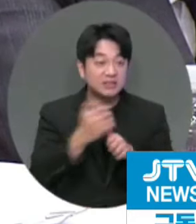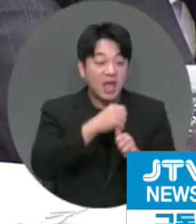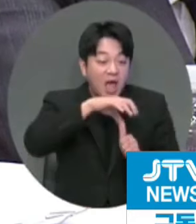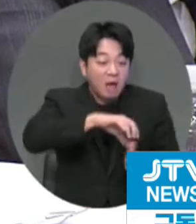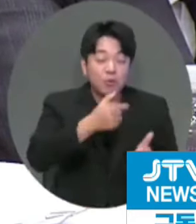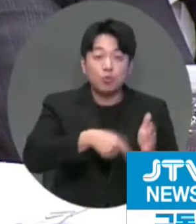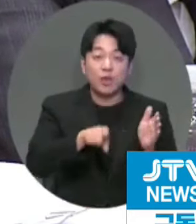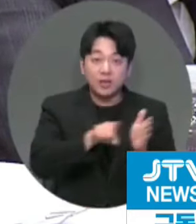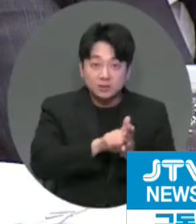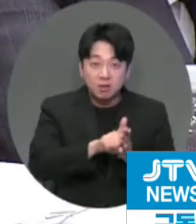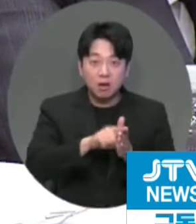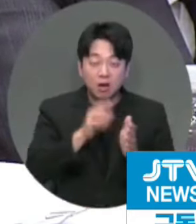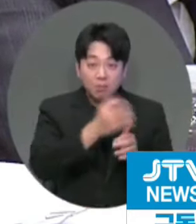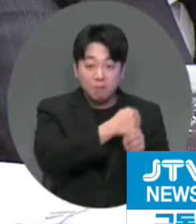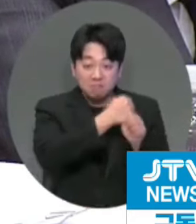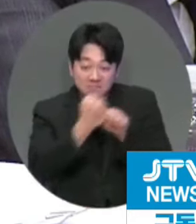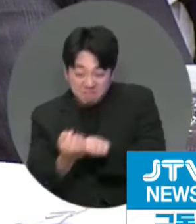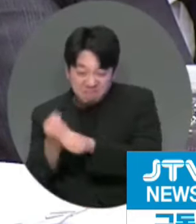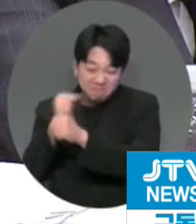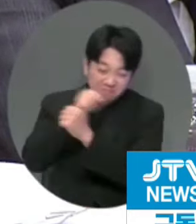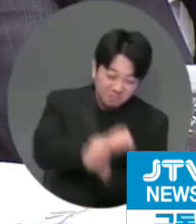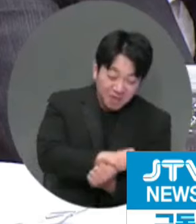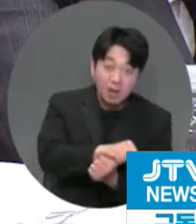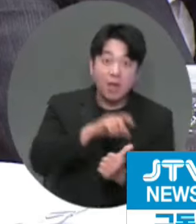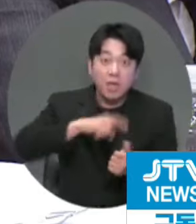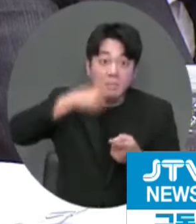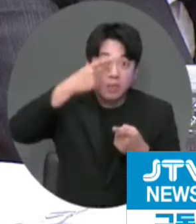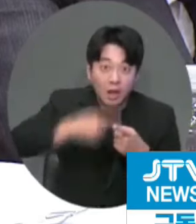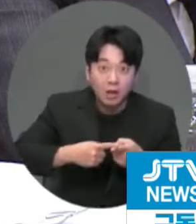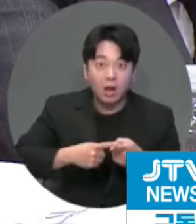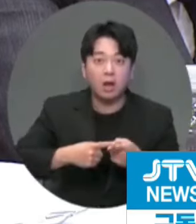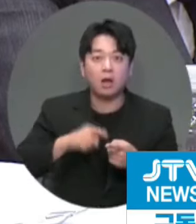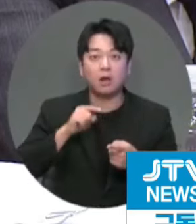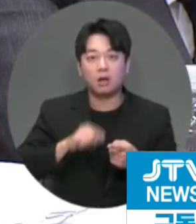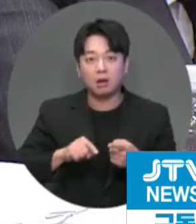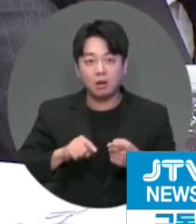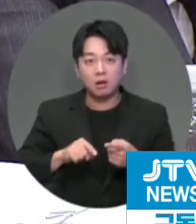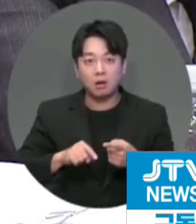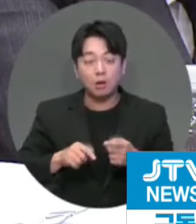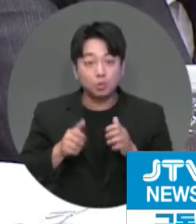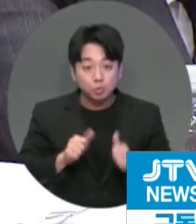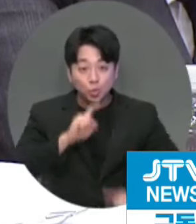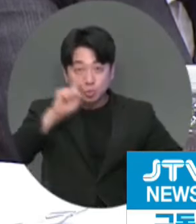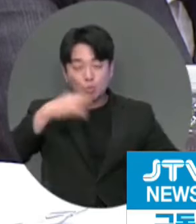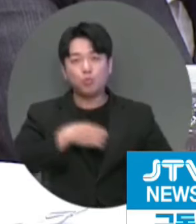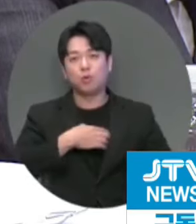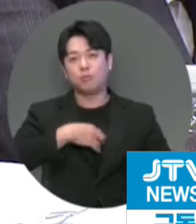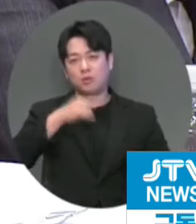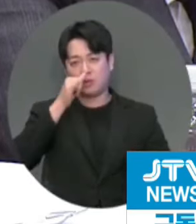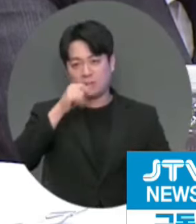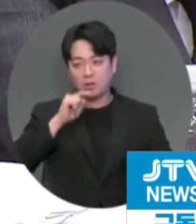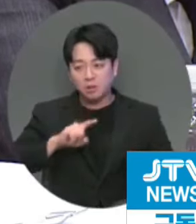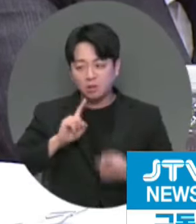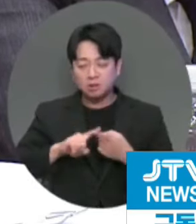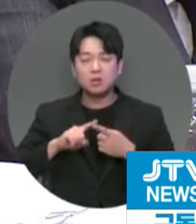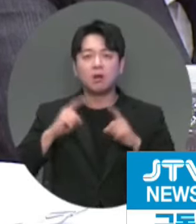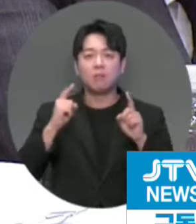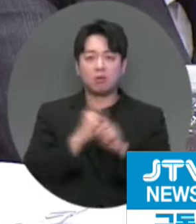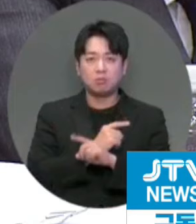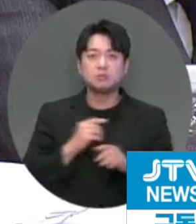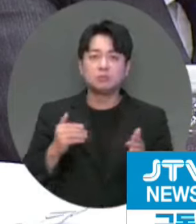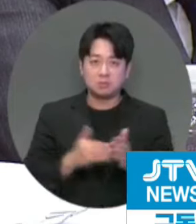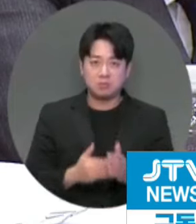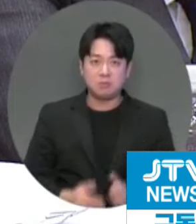여러분 형사소송에 시달립니다. 그래서 우리가 경찰 직무집행법을 바꿨습니다. 우리 드라마를 보면 경찰이